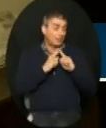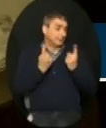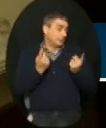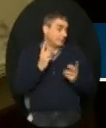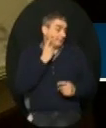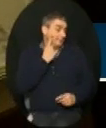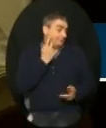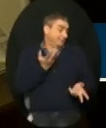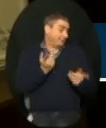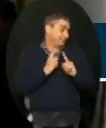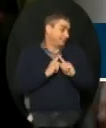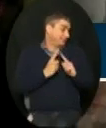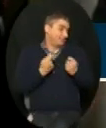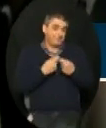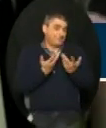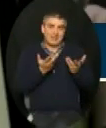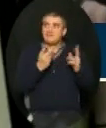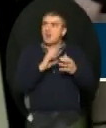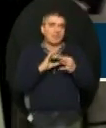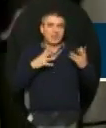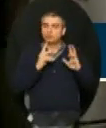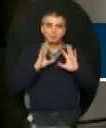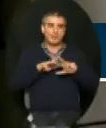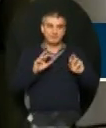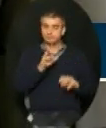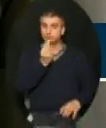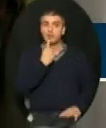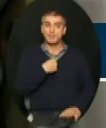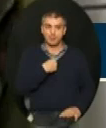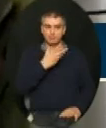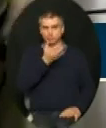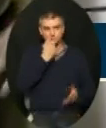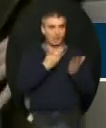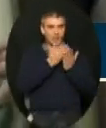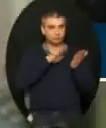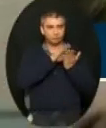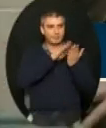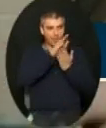וכל כך מגוחך וכל כך תלוש מהמציאות היומיומית. מישהי אמרה לי, שיקח שפחתל